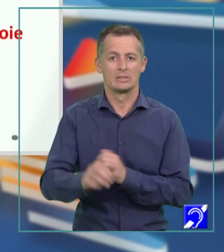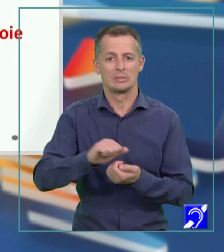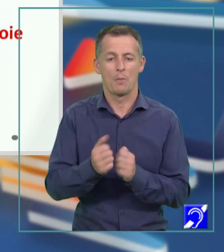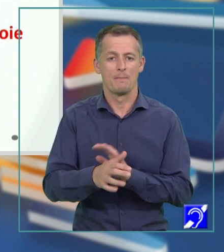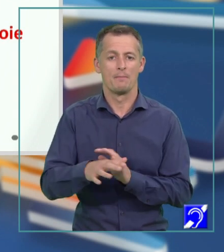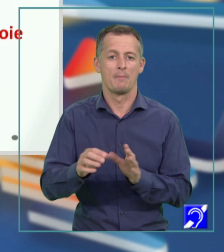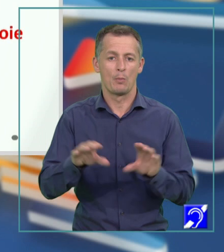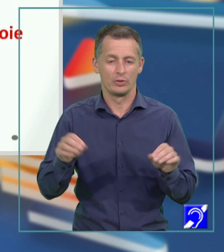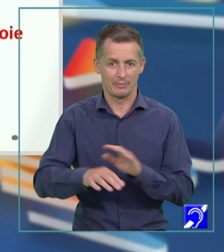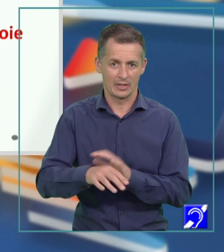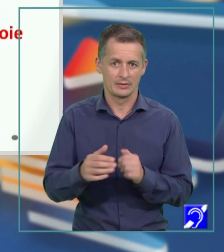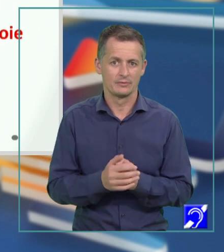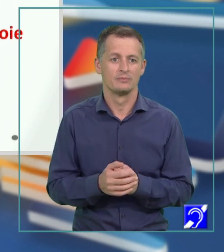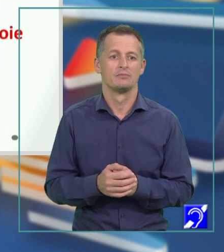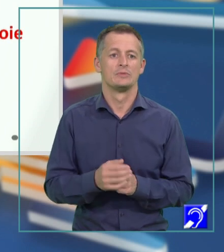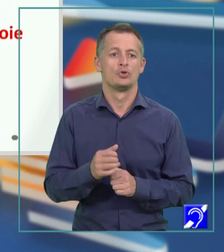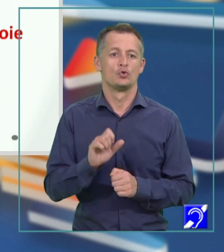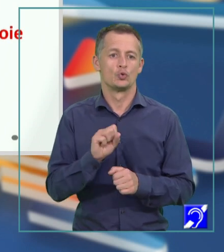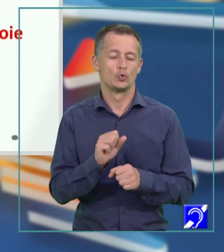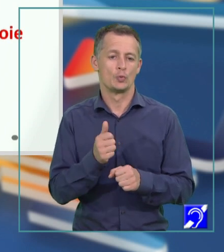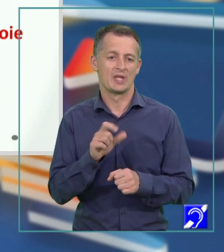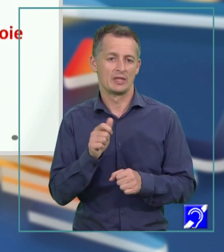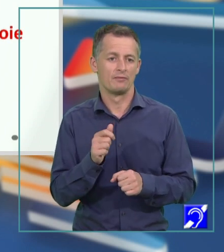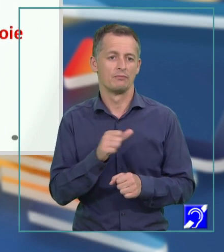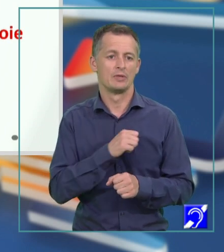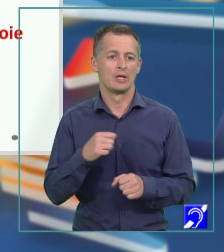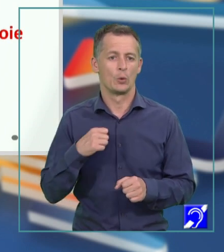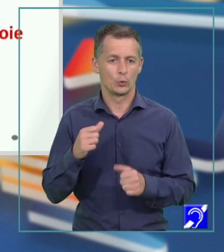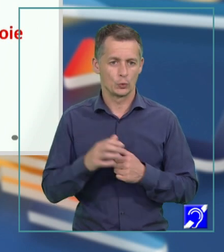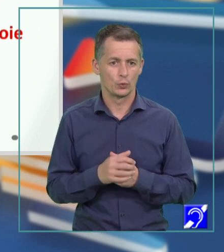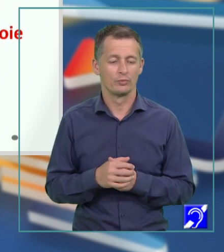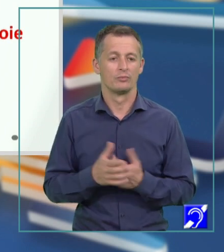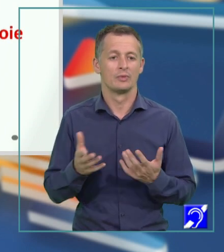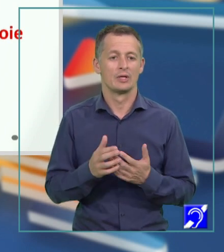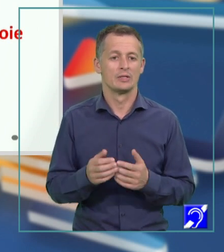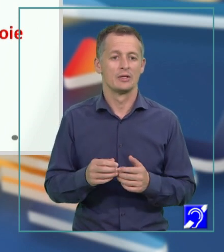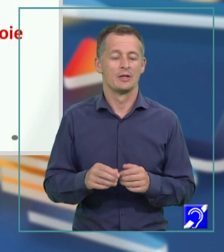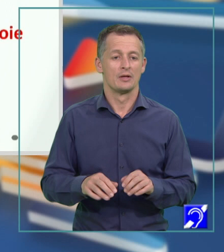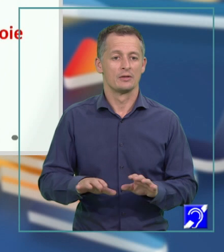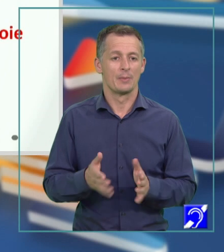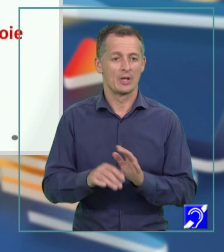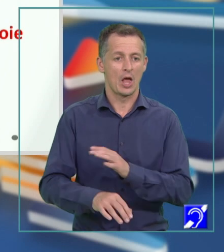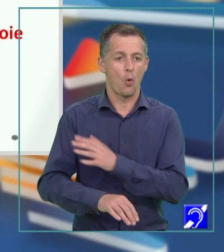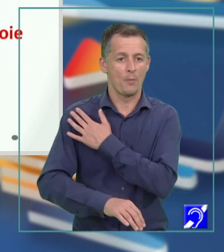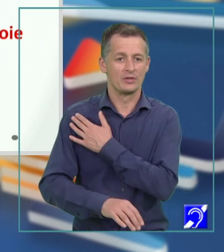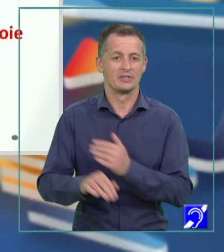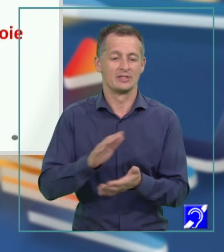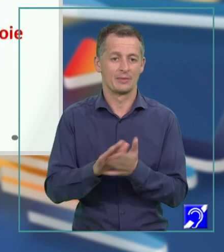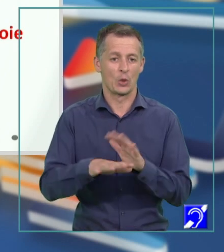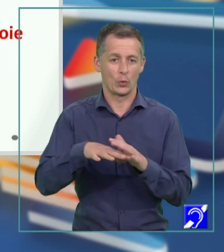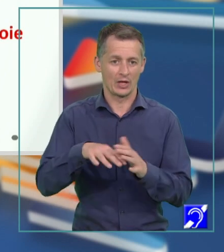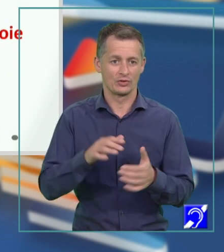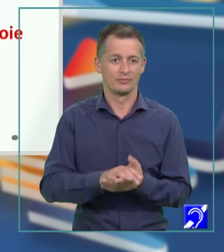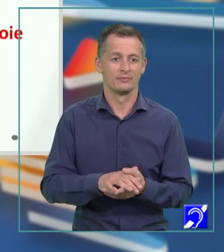neutru, membru superior al corpului omenesc, care se articulează la umăr și se termină cu degetele, în sens restrâns, partea